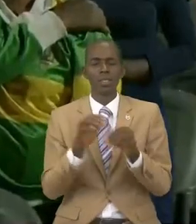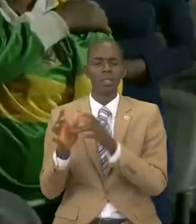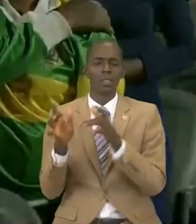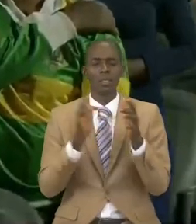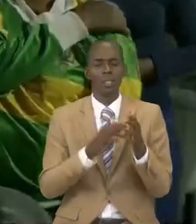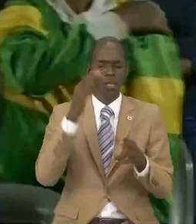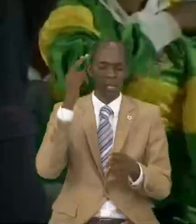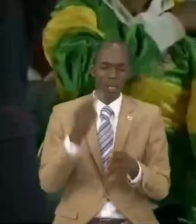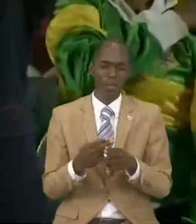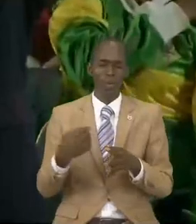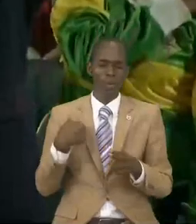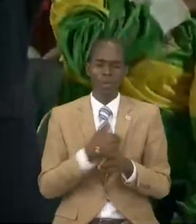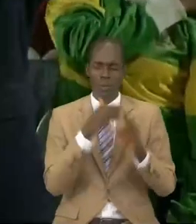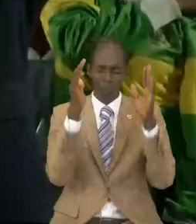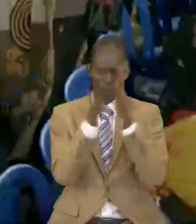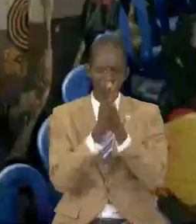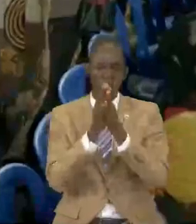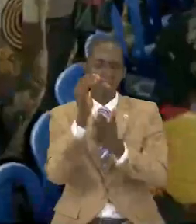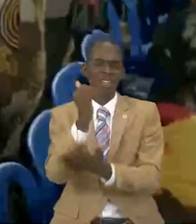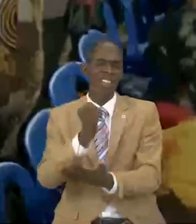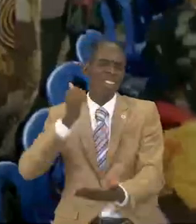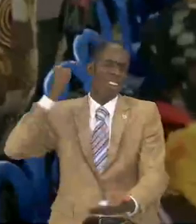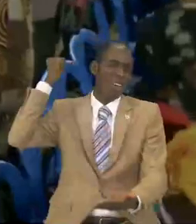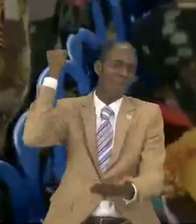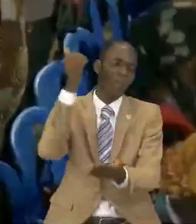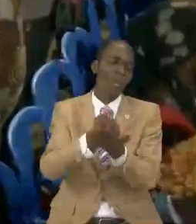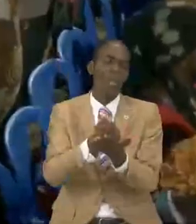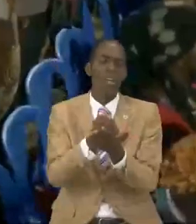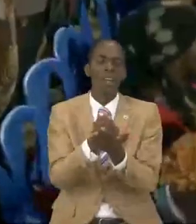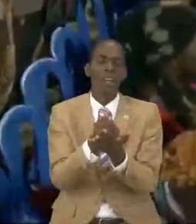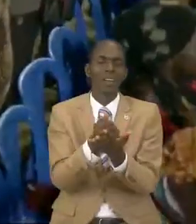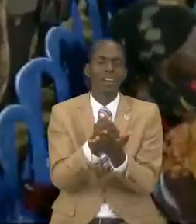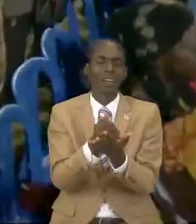de Jésus, nous prions.